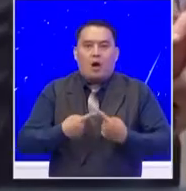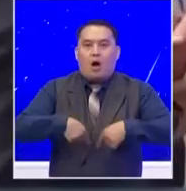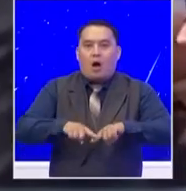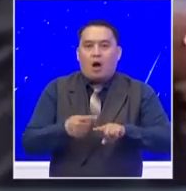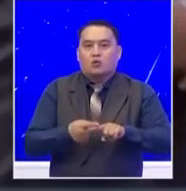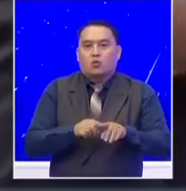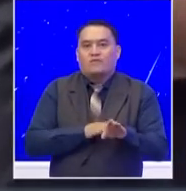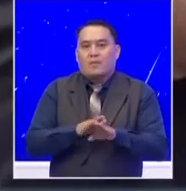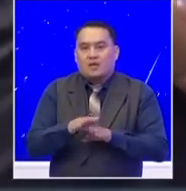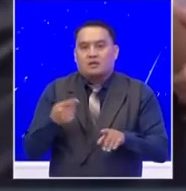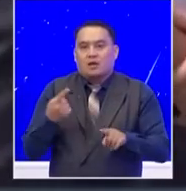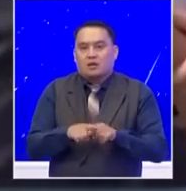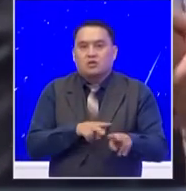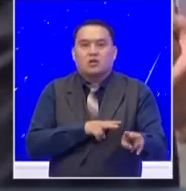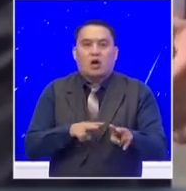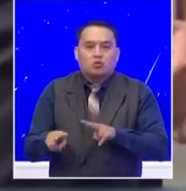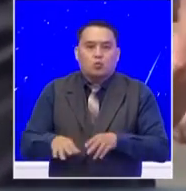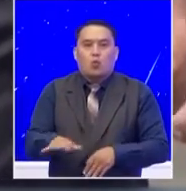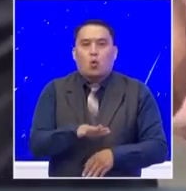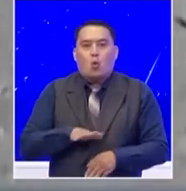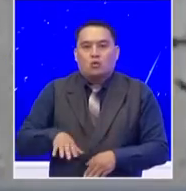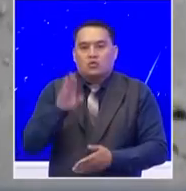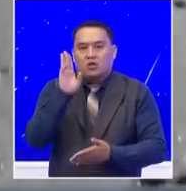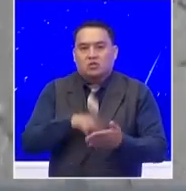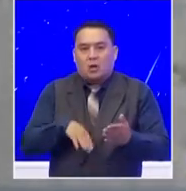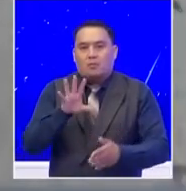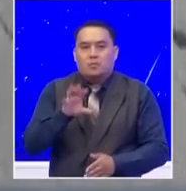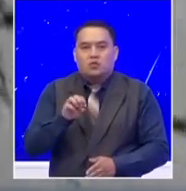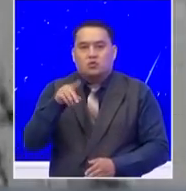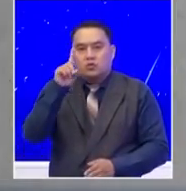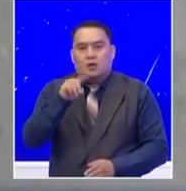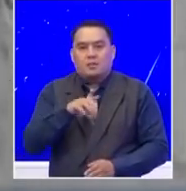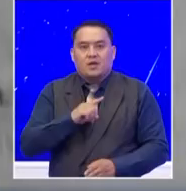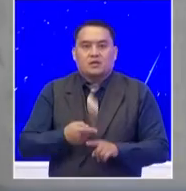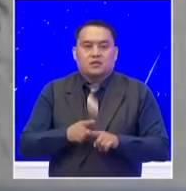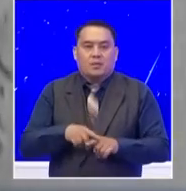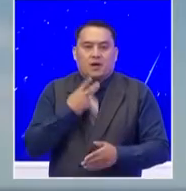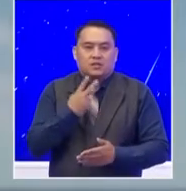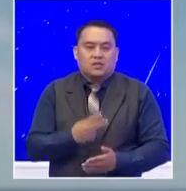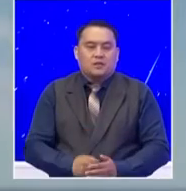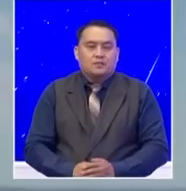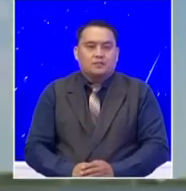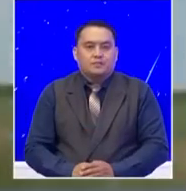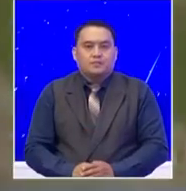организацию, которая осуществляла технический надзор за этим участком, отштрафовали на 500 месячных расчетных показателей.